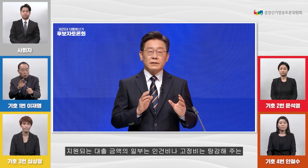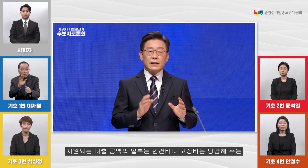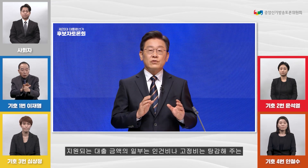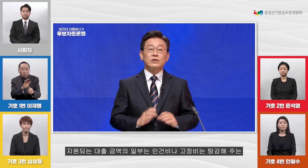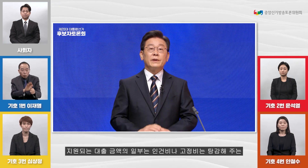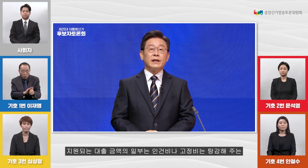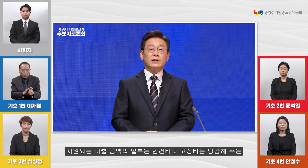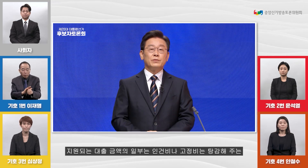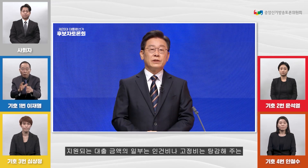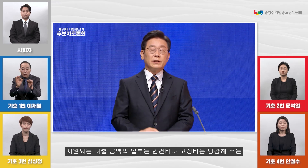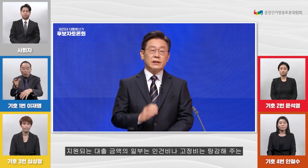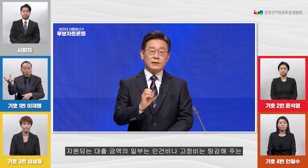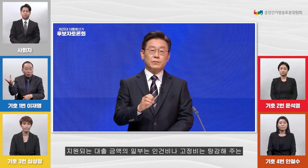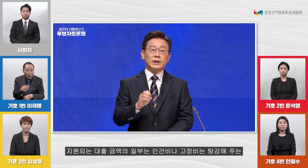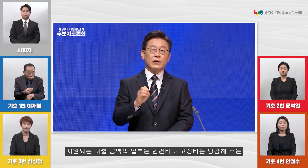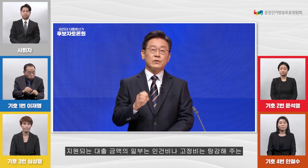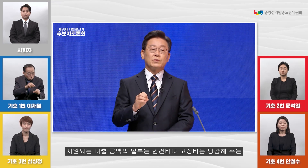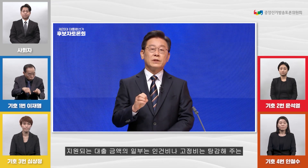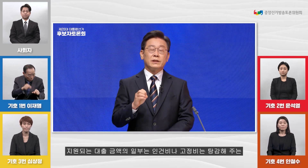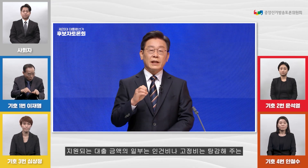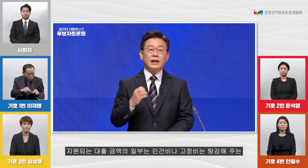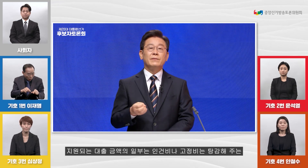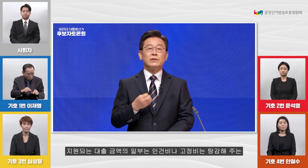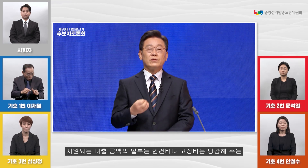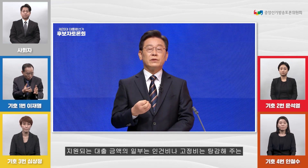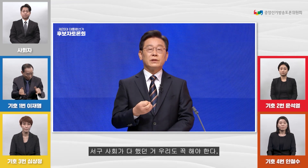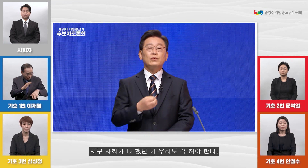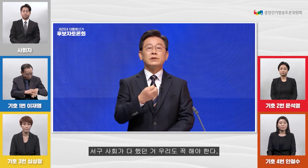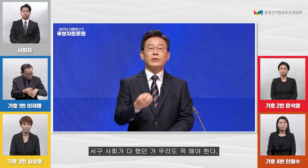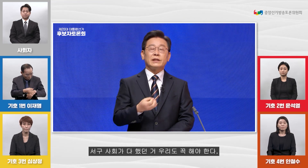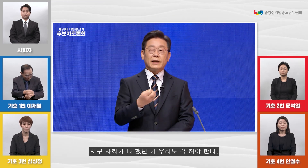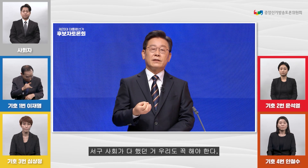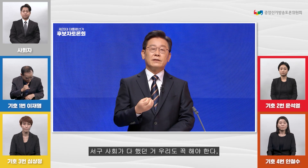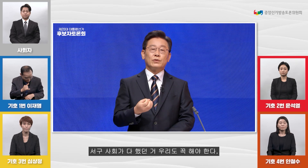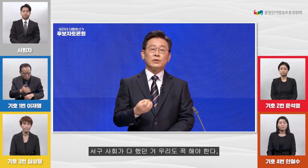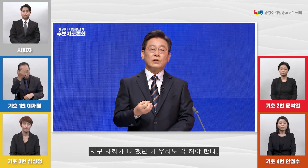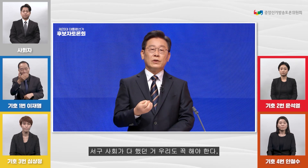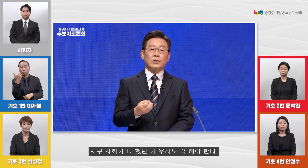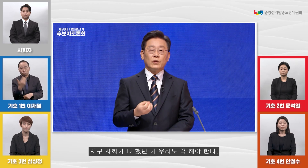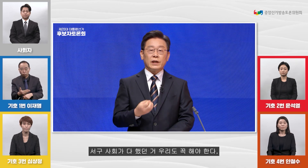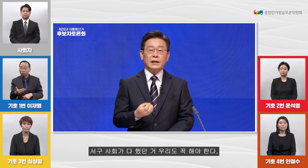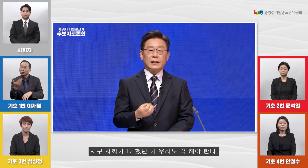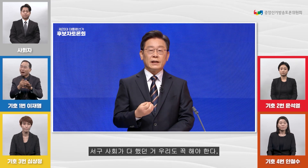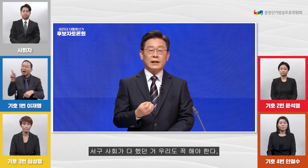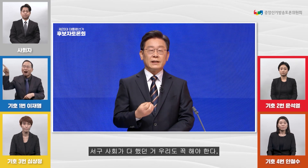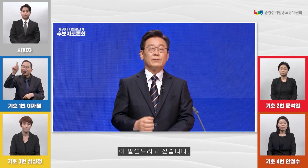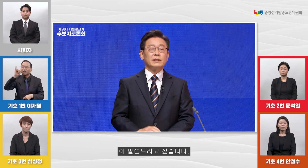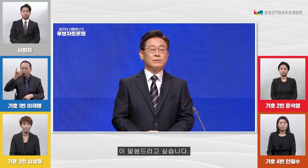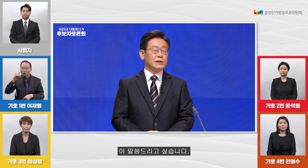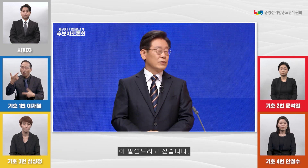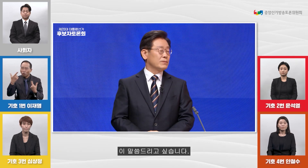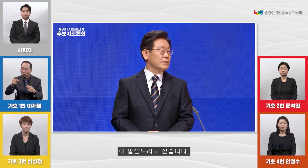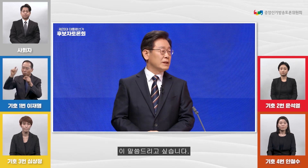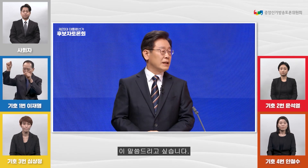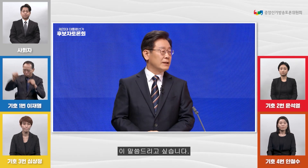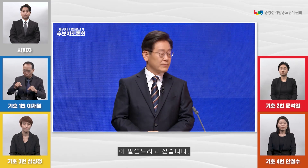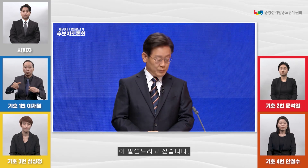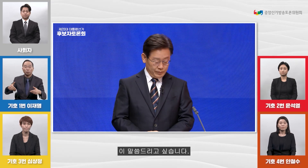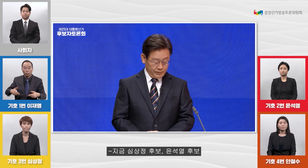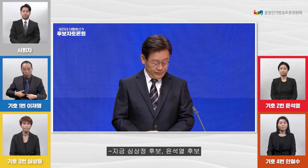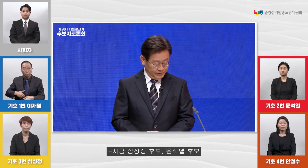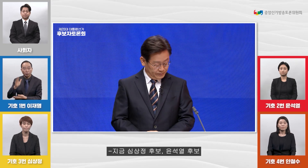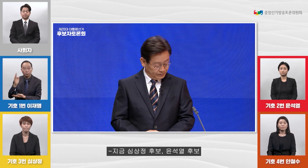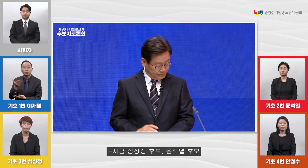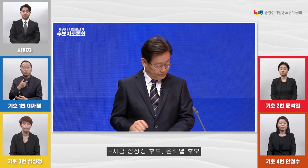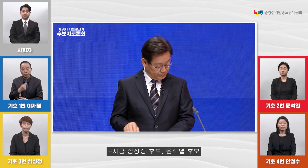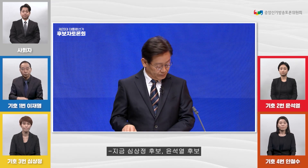지원되는 대출 금액의 일부는 인건비나 고정비는 탕감해주는 서구 사회가 다 했던 거 우리도 꼭 해야 된다 이 말씀 드리고 싶습니다.